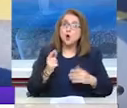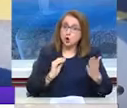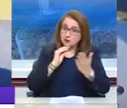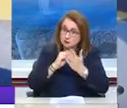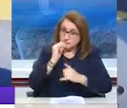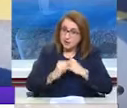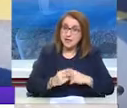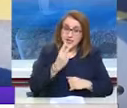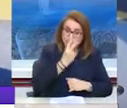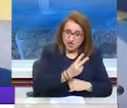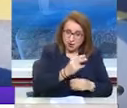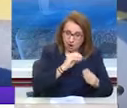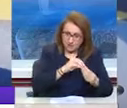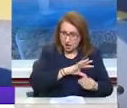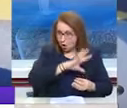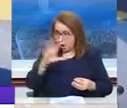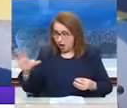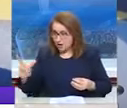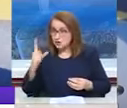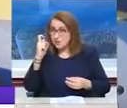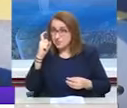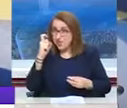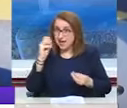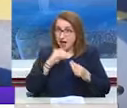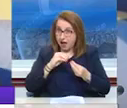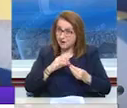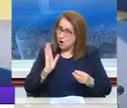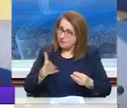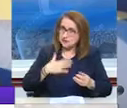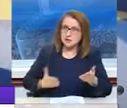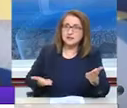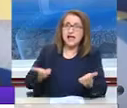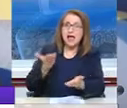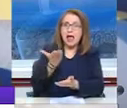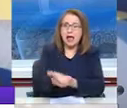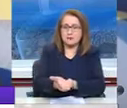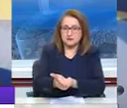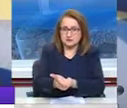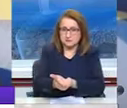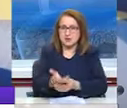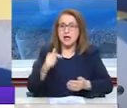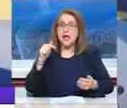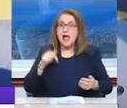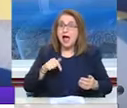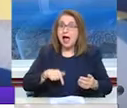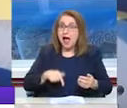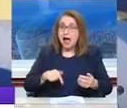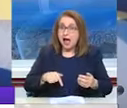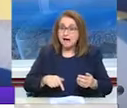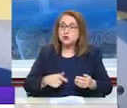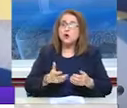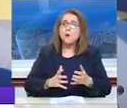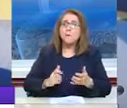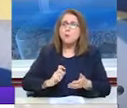10 Απριλίου 2020. Το χρηματοδοτικό σχήμα της επιστρεπτέας προκαταβολής έχει ως